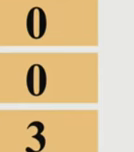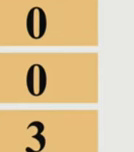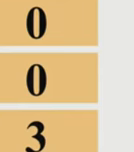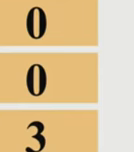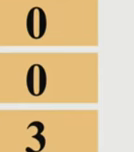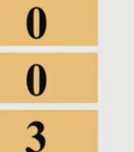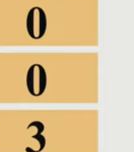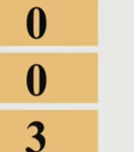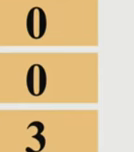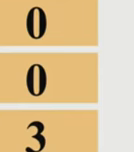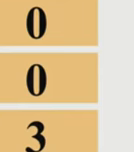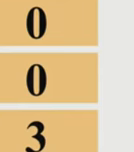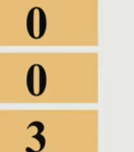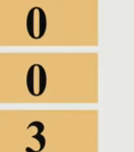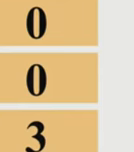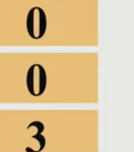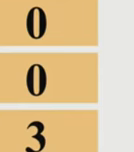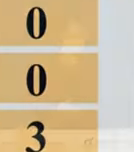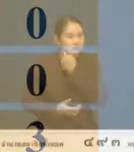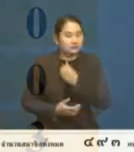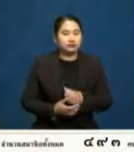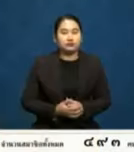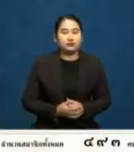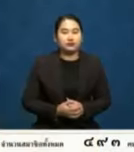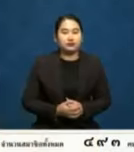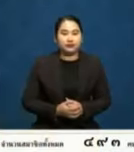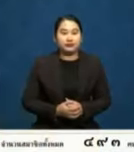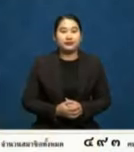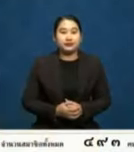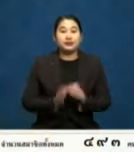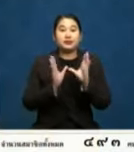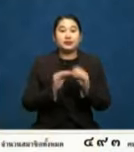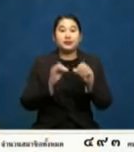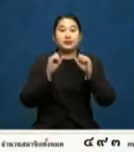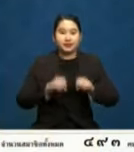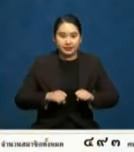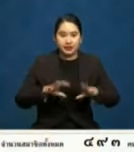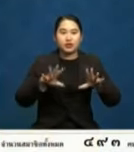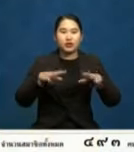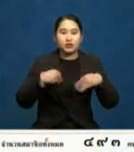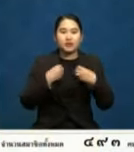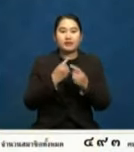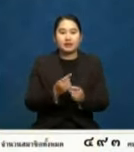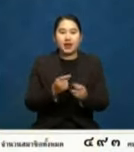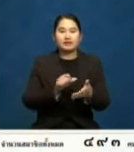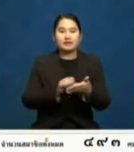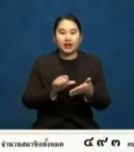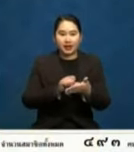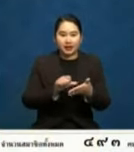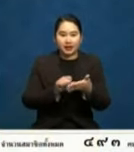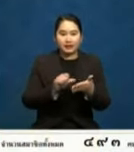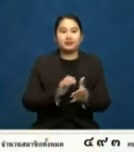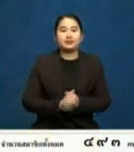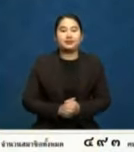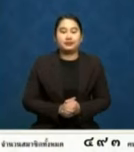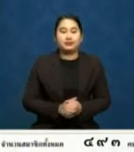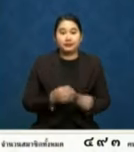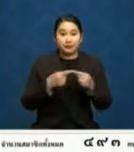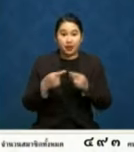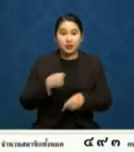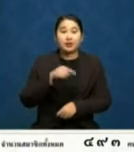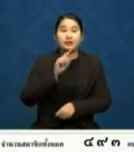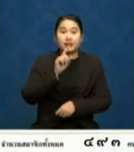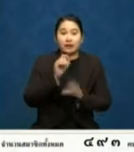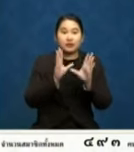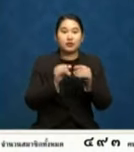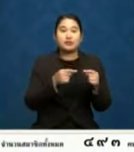ออกเสียงไม่มีนะครับไม่ลงคะแนนเสียง 3ท่านนะครับเป็นอันว่าที่ประชุมมีมติเห็นควรให้มีการแก้ไขนะครับต่อไปผมจะถาม